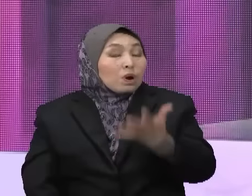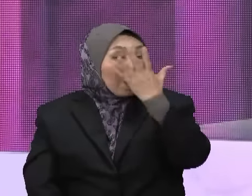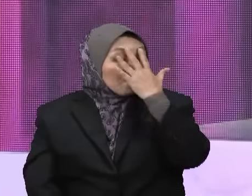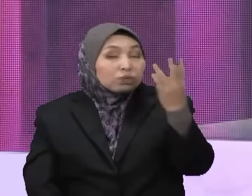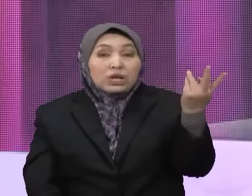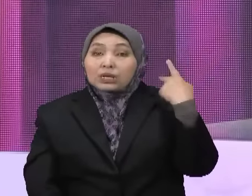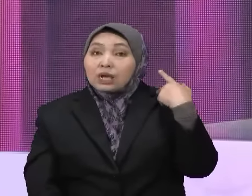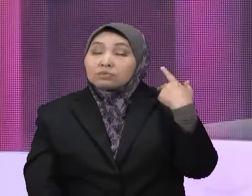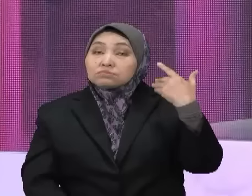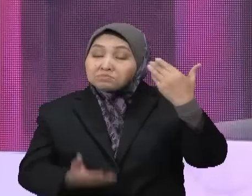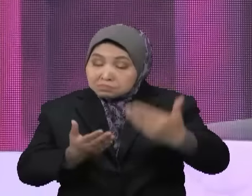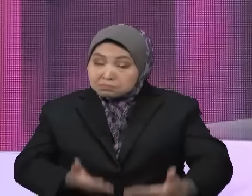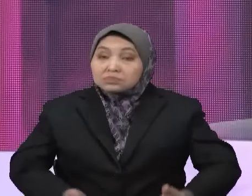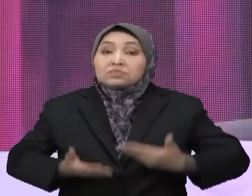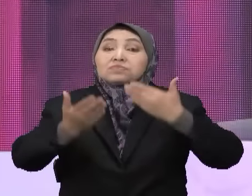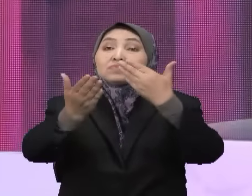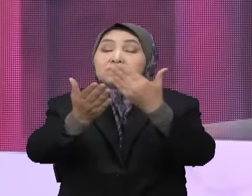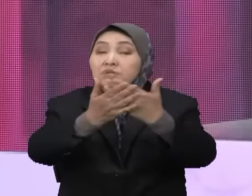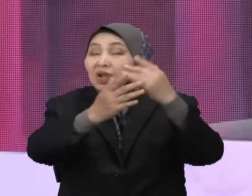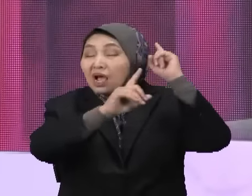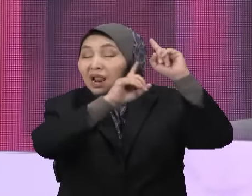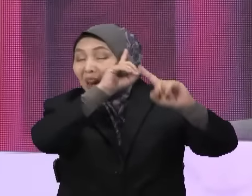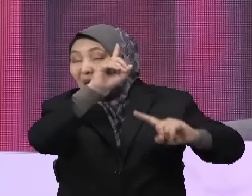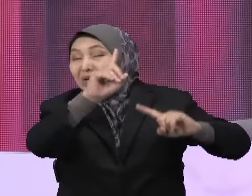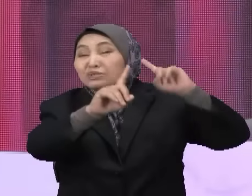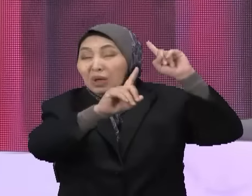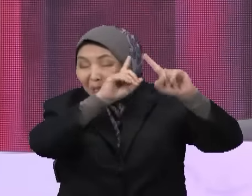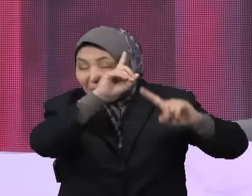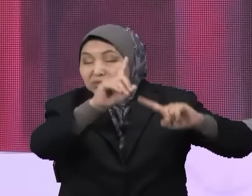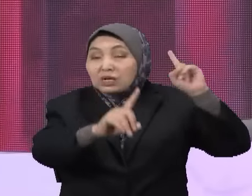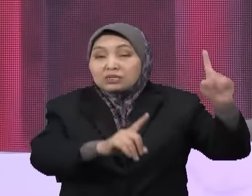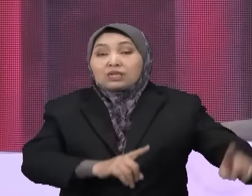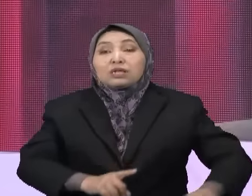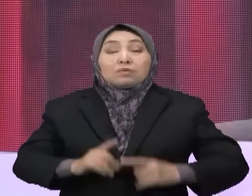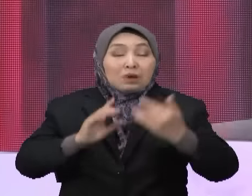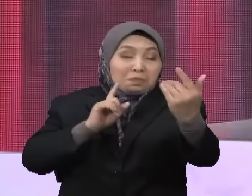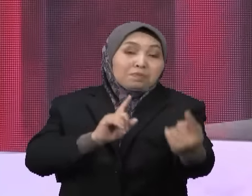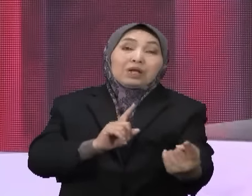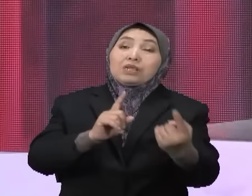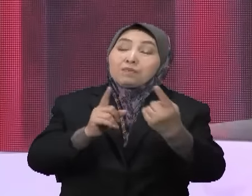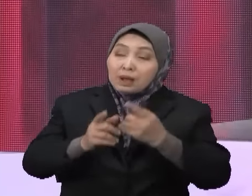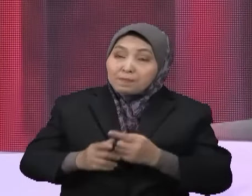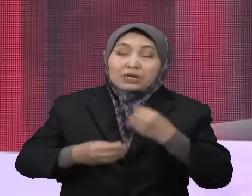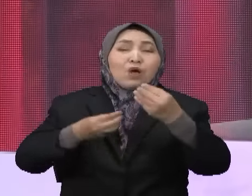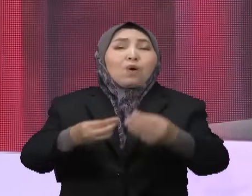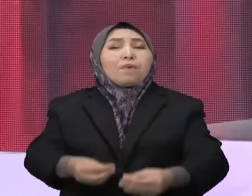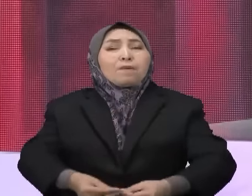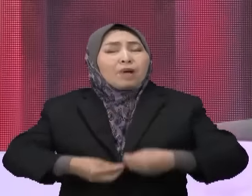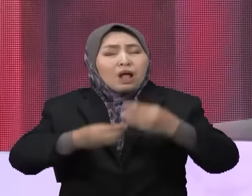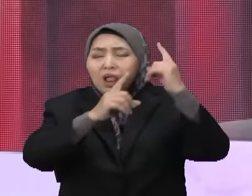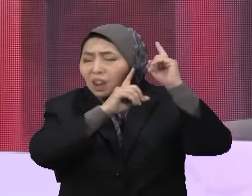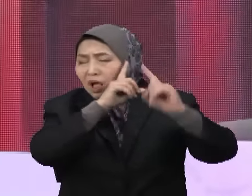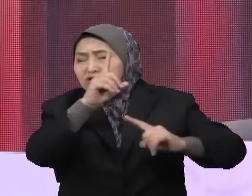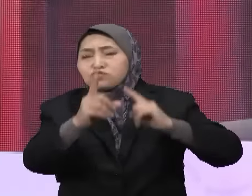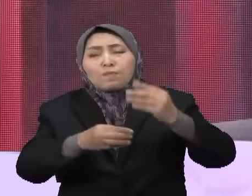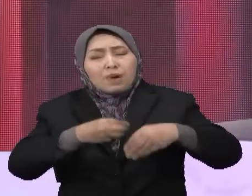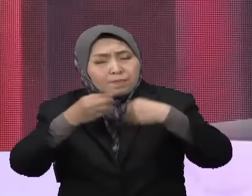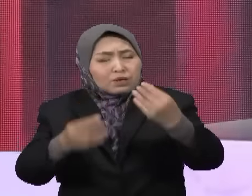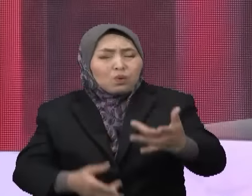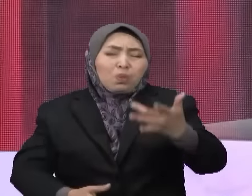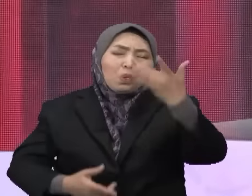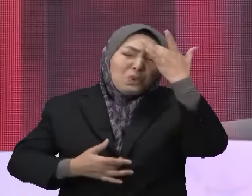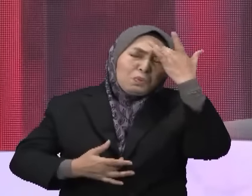akan mengemukakan alasan, ya. Istilahnya mereka akan ya'tadhirun, meminta, memberi alasan, memberikan